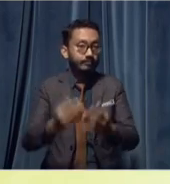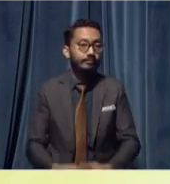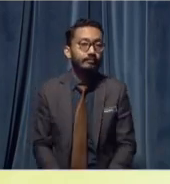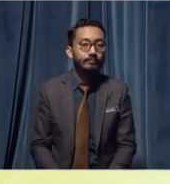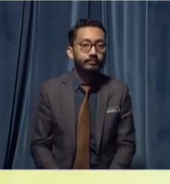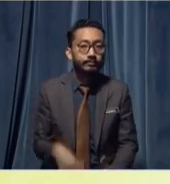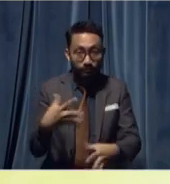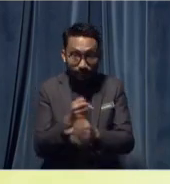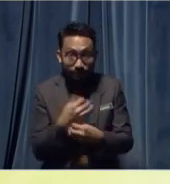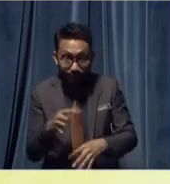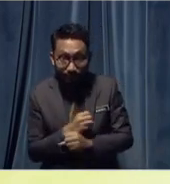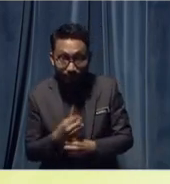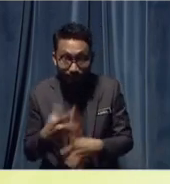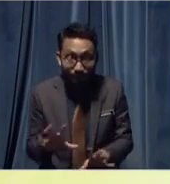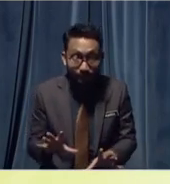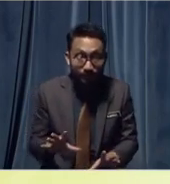Dah cuba?